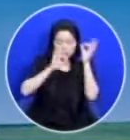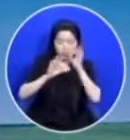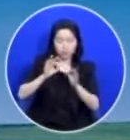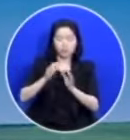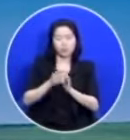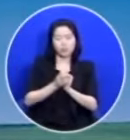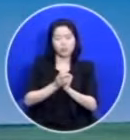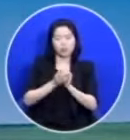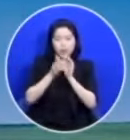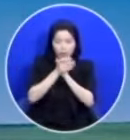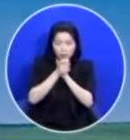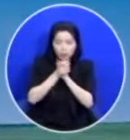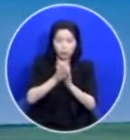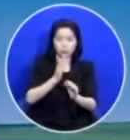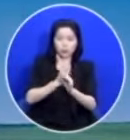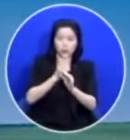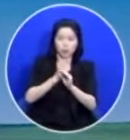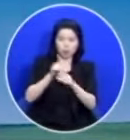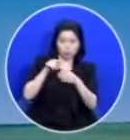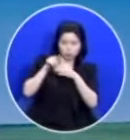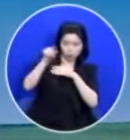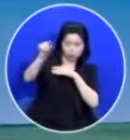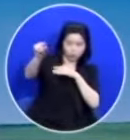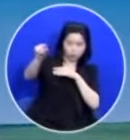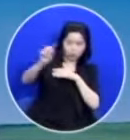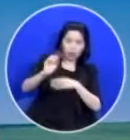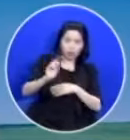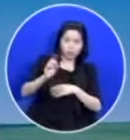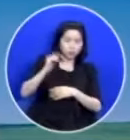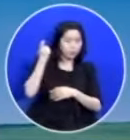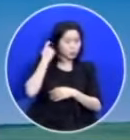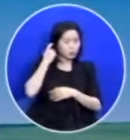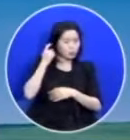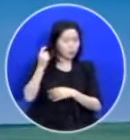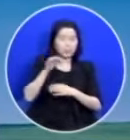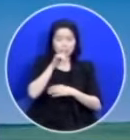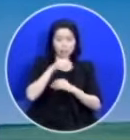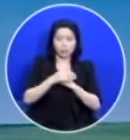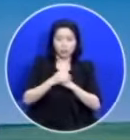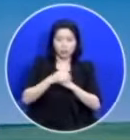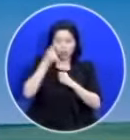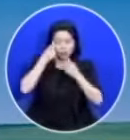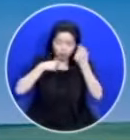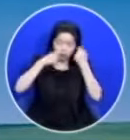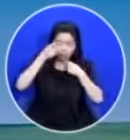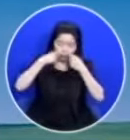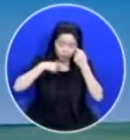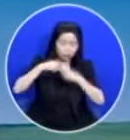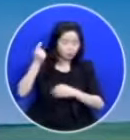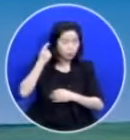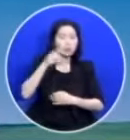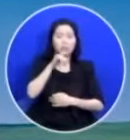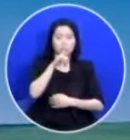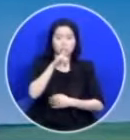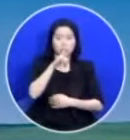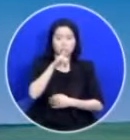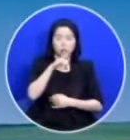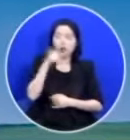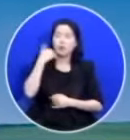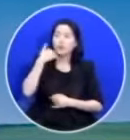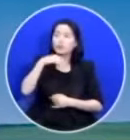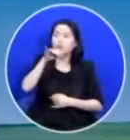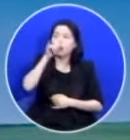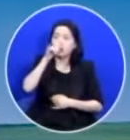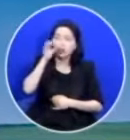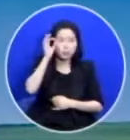기도를 하는데 저쪽에서 무슨 소린가 들리 더요 흐느끼는 소리가 들리더라 누가 있나